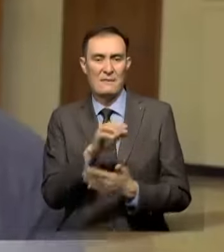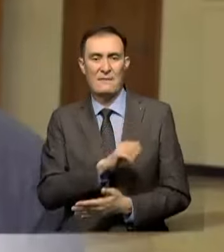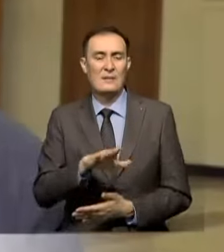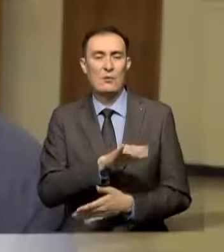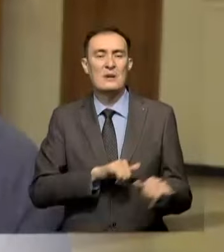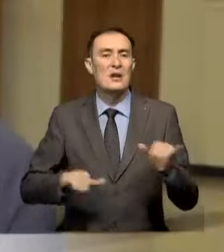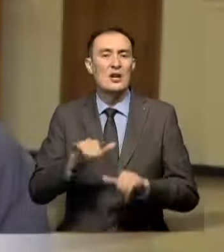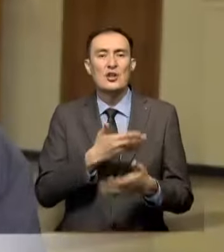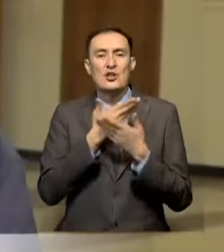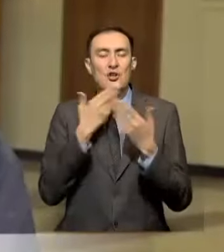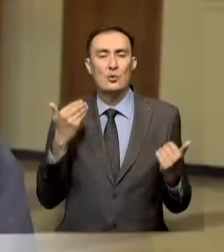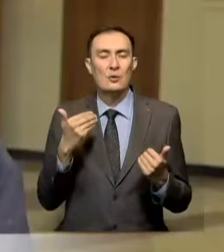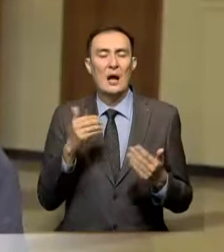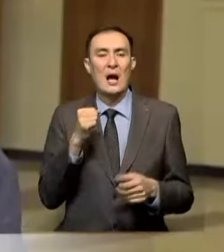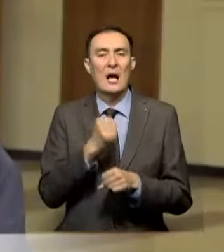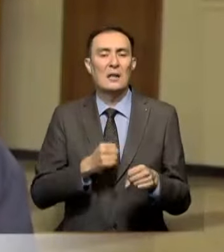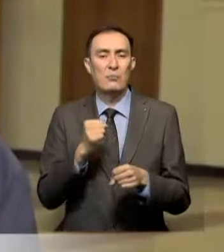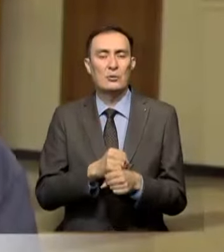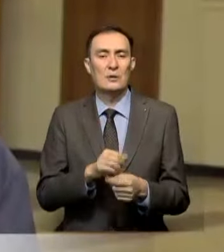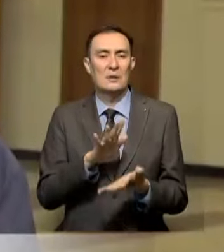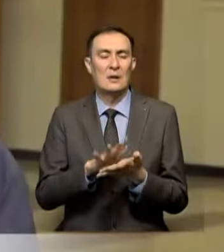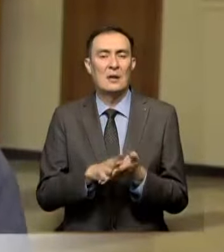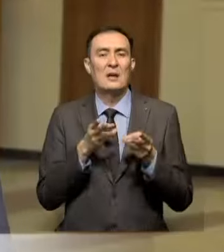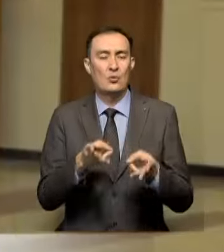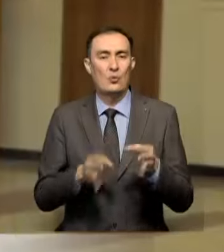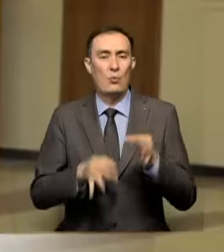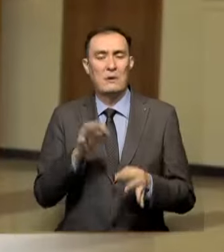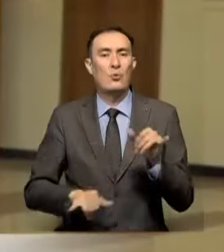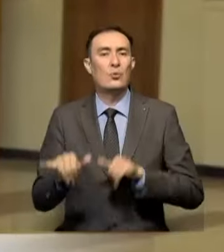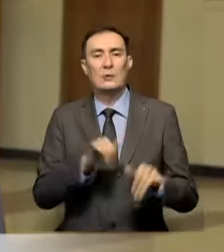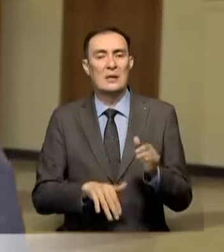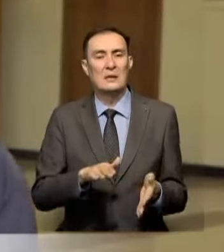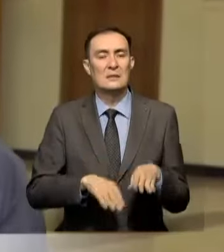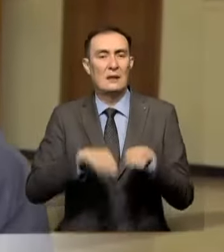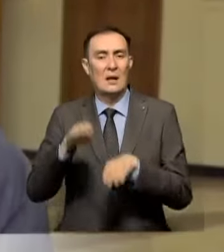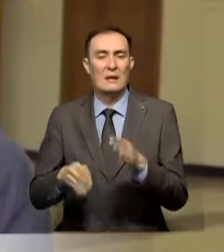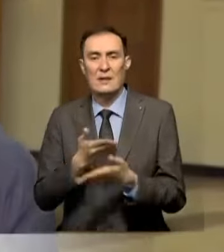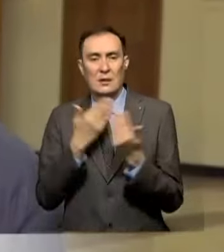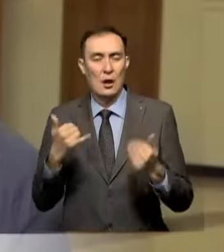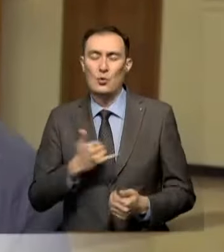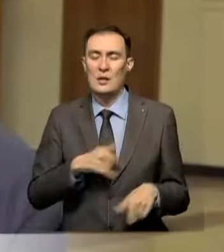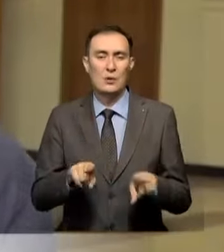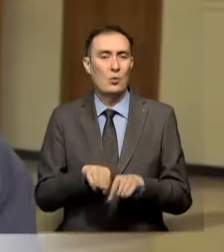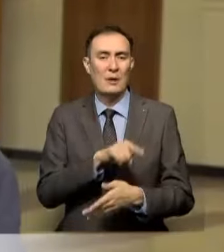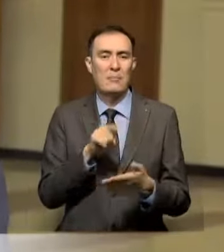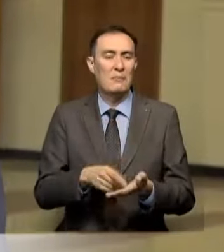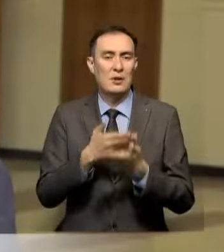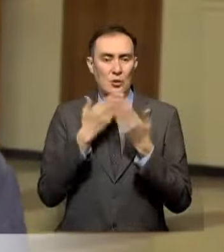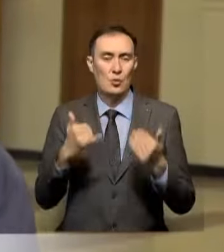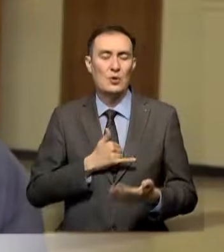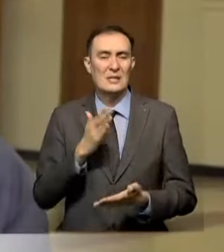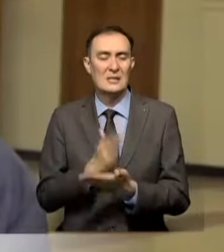некуда складывать отработанное ядерное топливо. В Казахстане такой проблемы нет. У нас